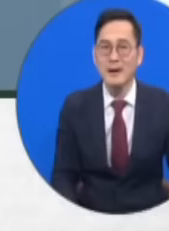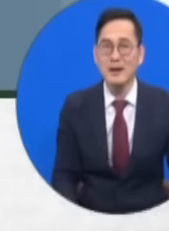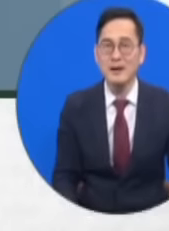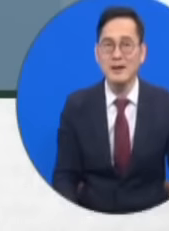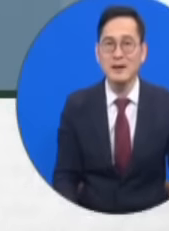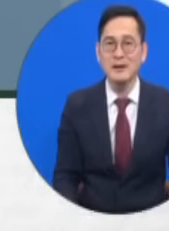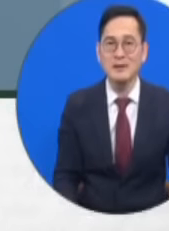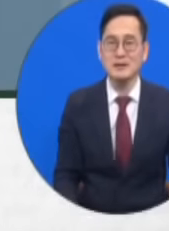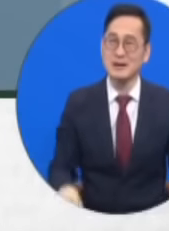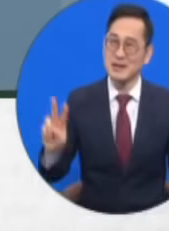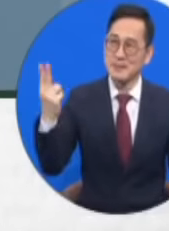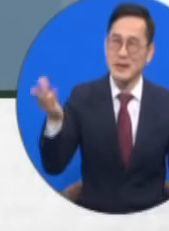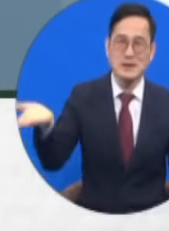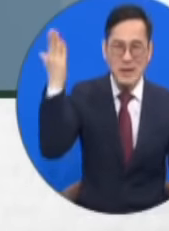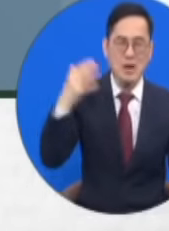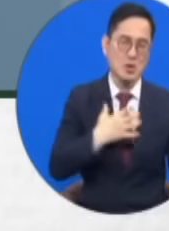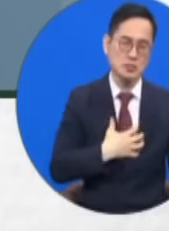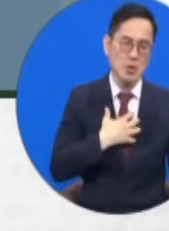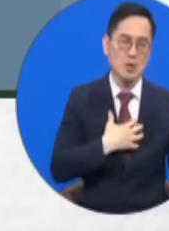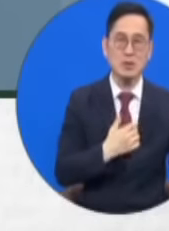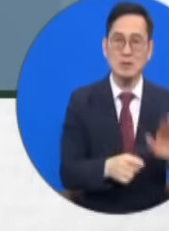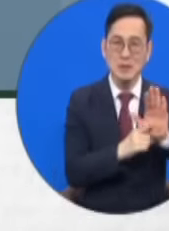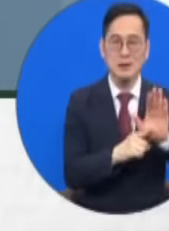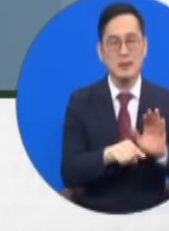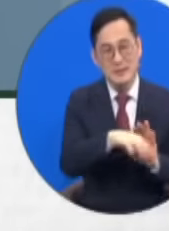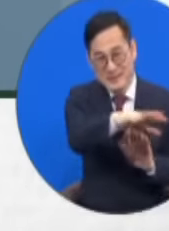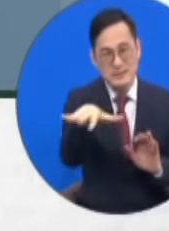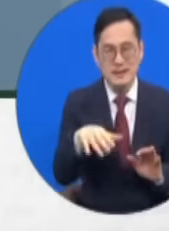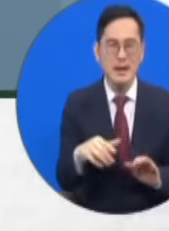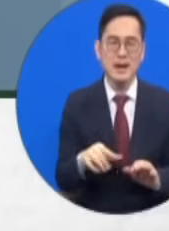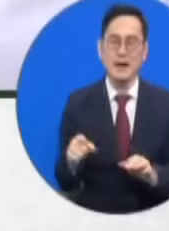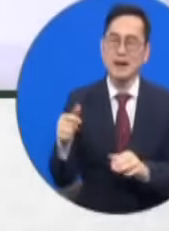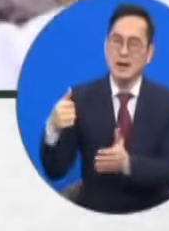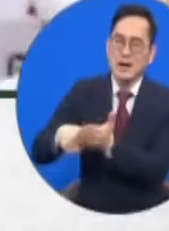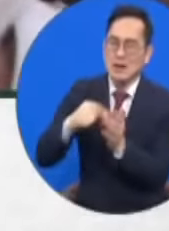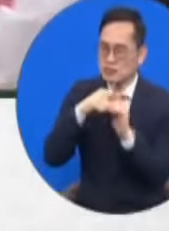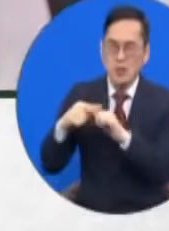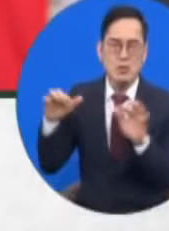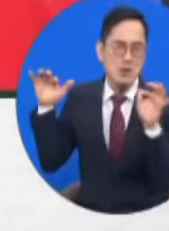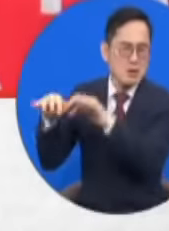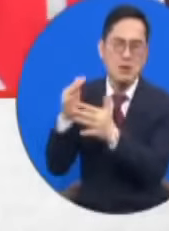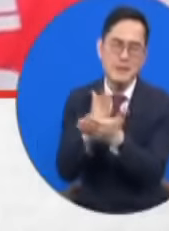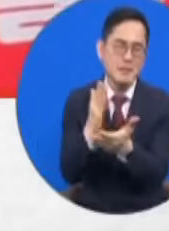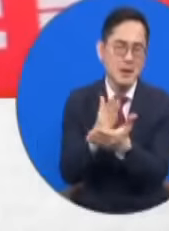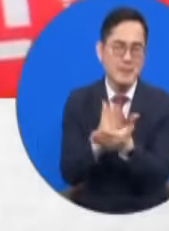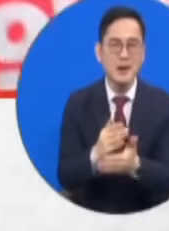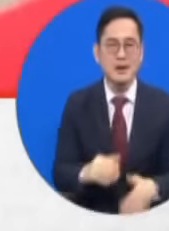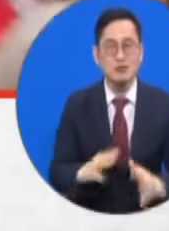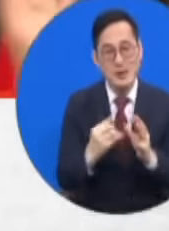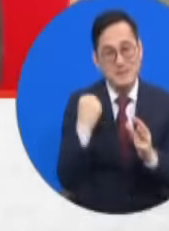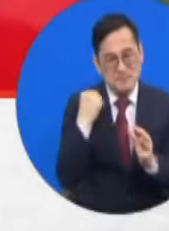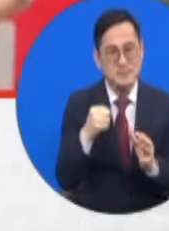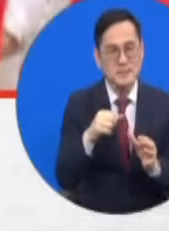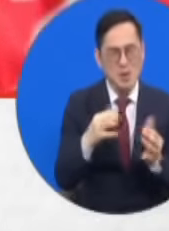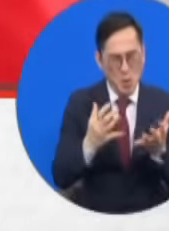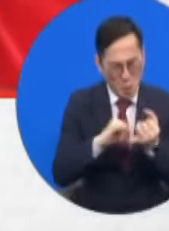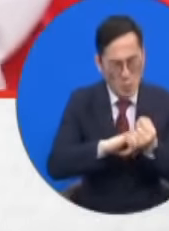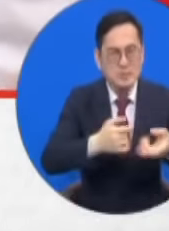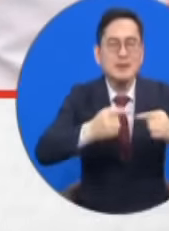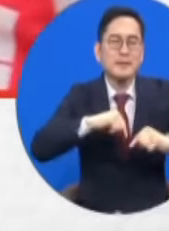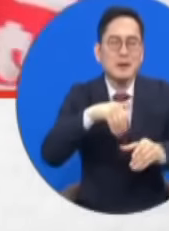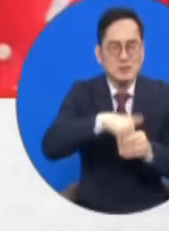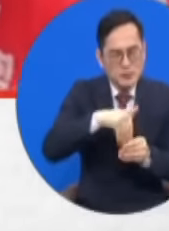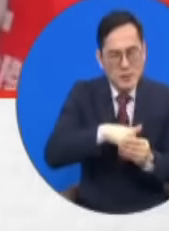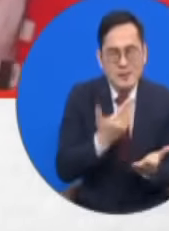위원장이 200석을 얘기하는 것은 그만큼 위기의식을 좀 강조하는 것이죠. 그리고 국민의힘 지지자들에게 지금